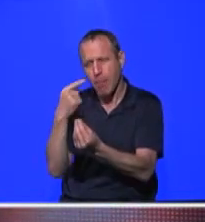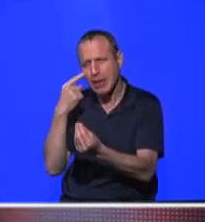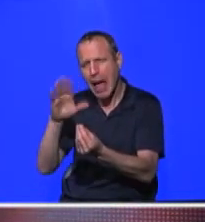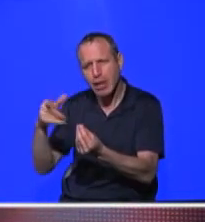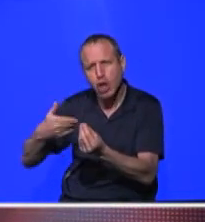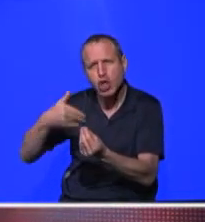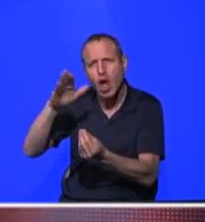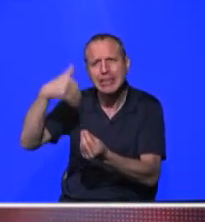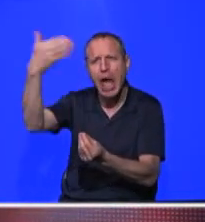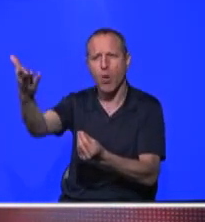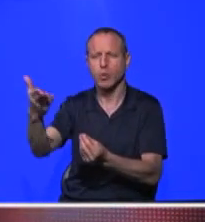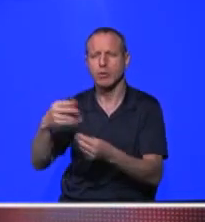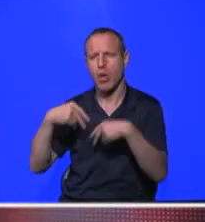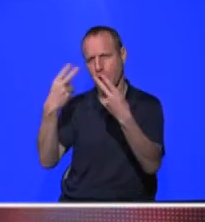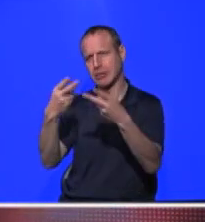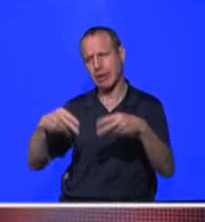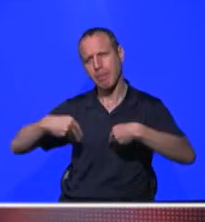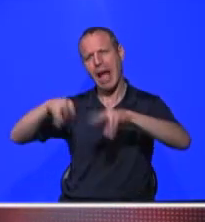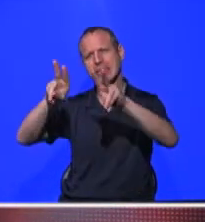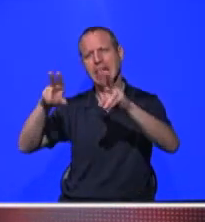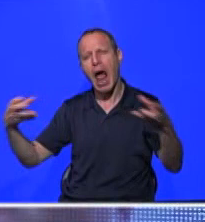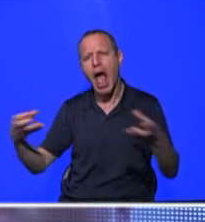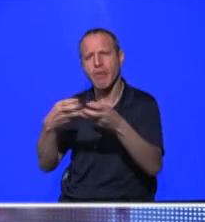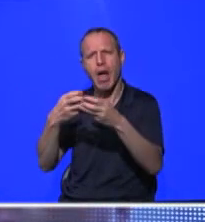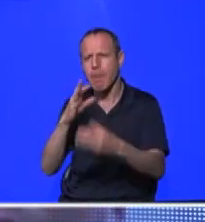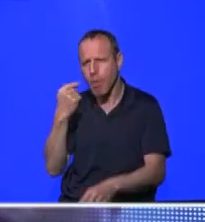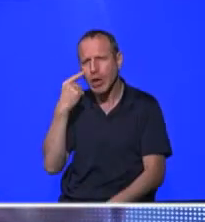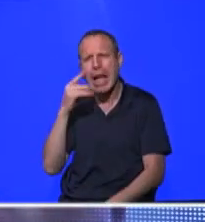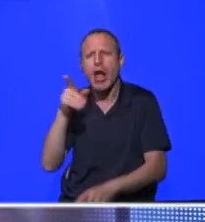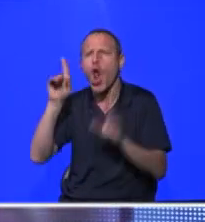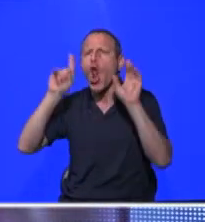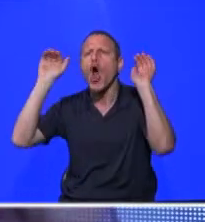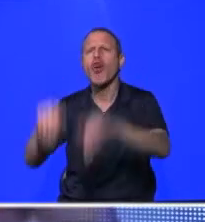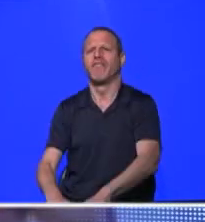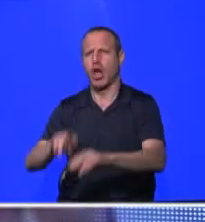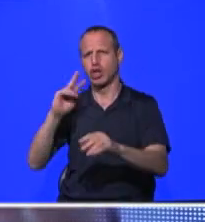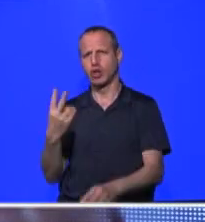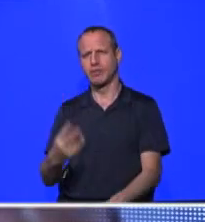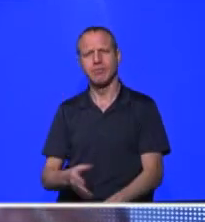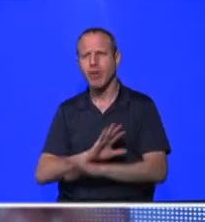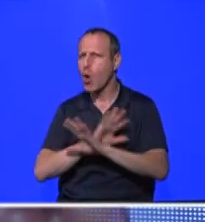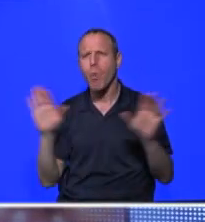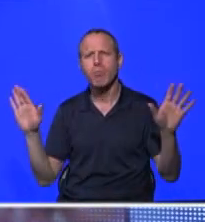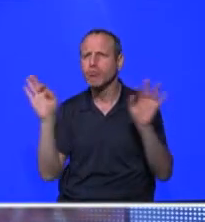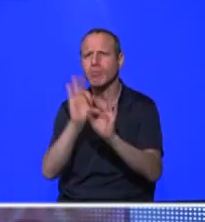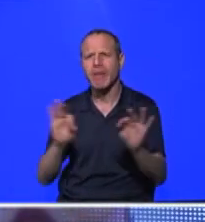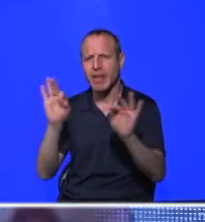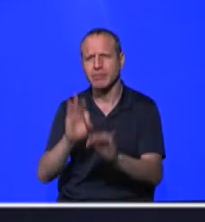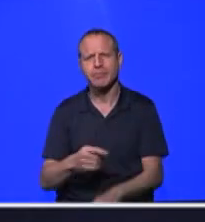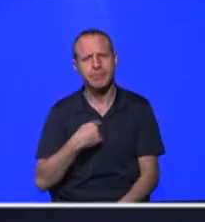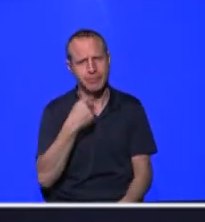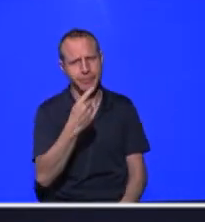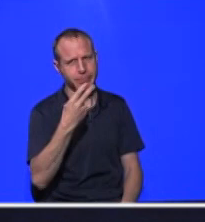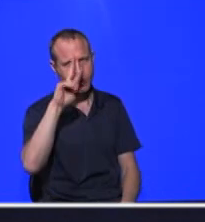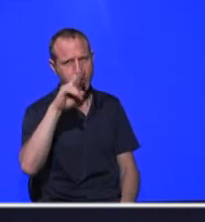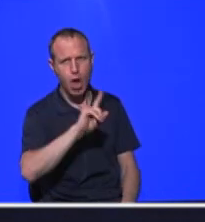החוצה, חוזר בחזרה לחברה, בוא נראה איך אתה לא נופל שוב, לא... כלום, שום דבר. אני אגיד לך יותר מזה,